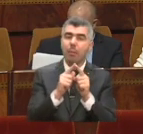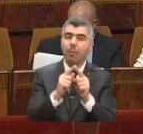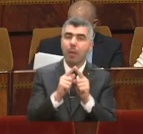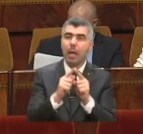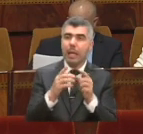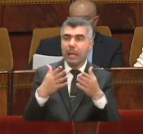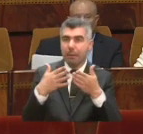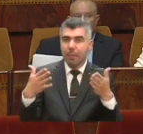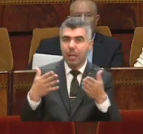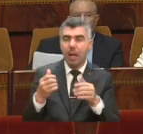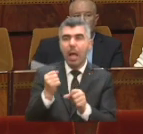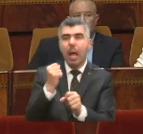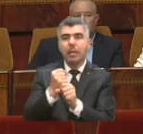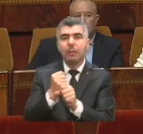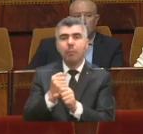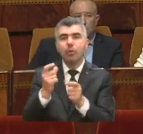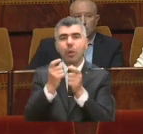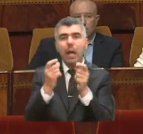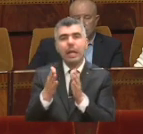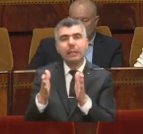الكبرى لا تتعدى 300 شركة،